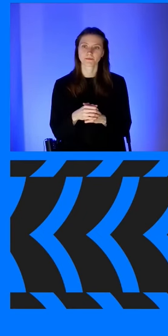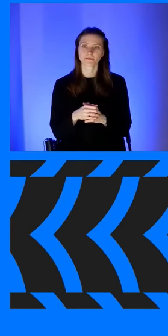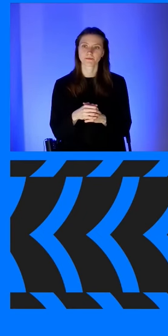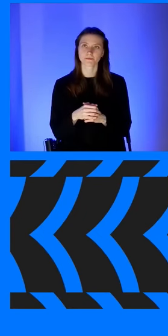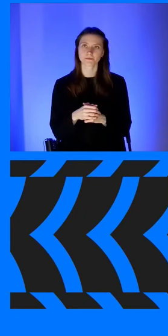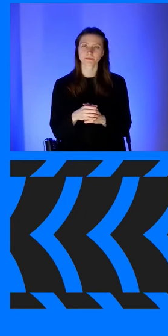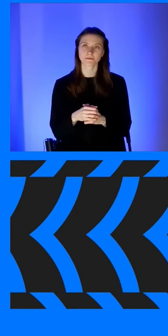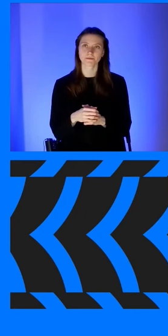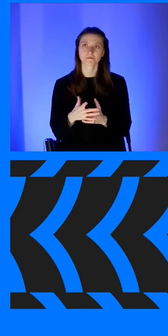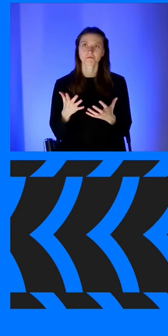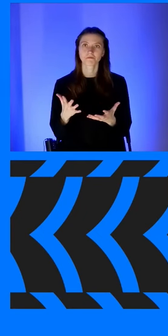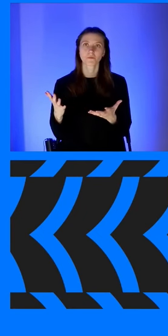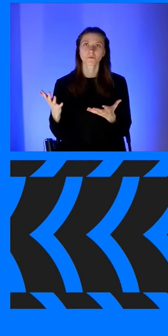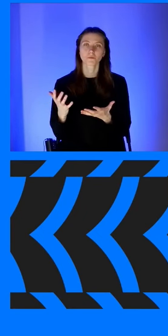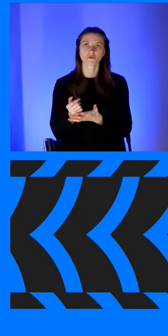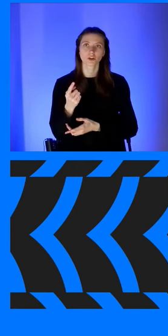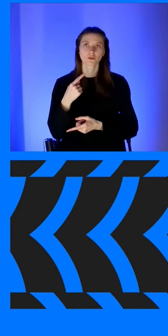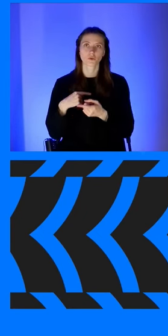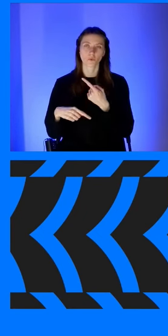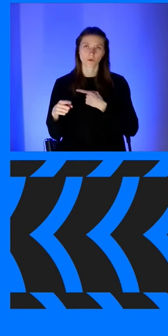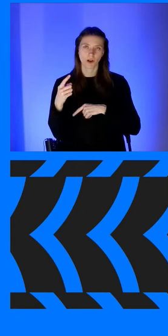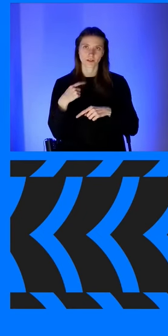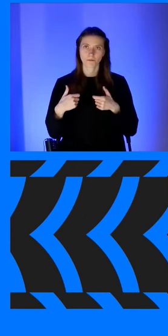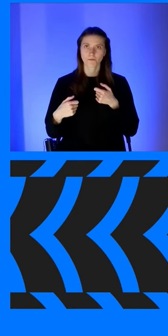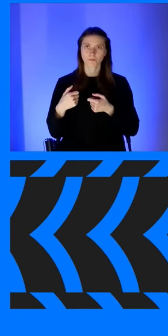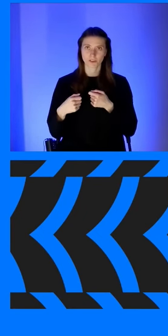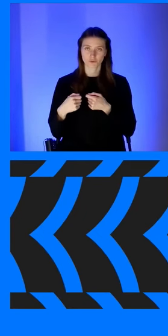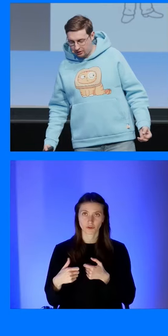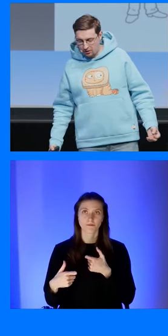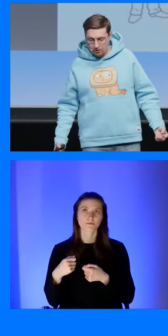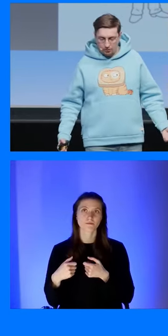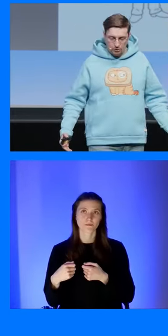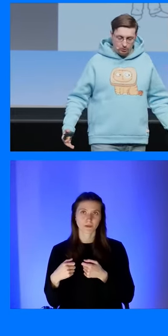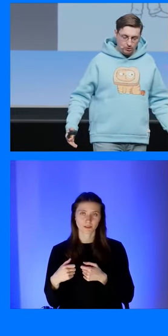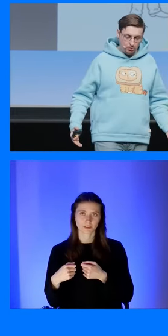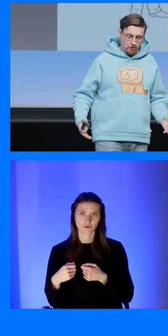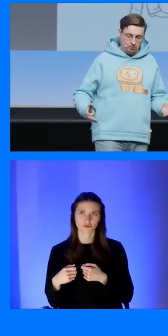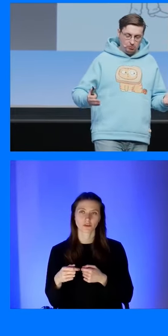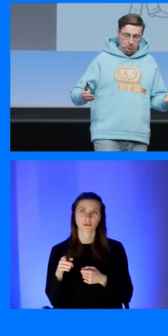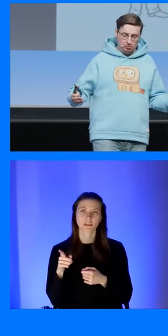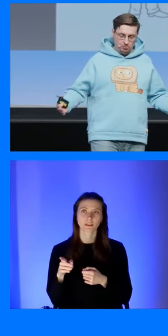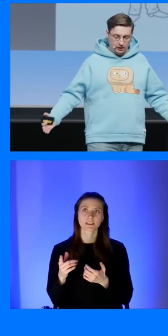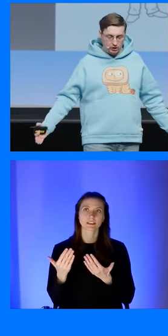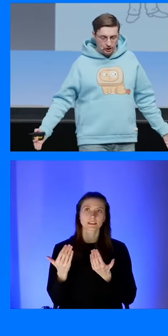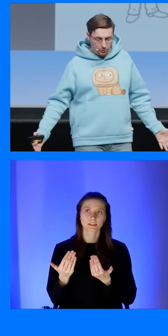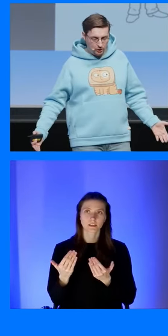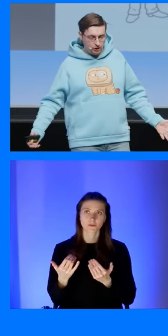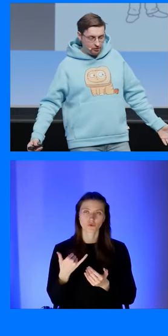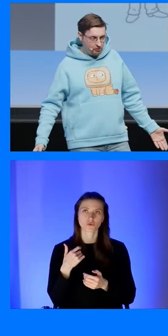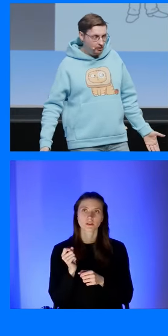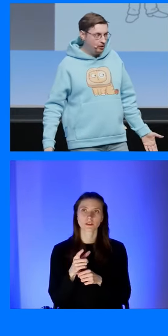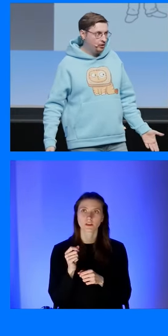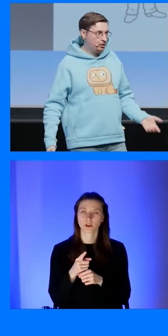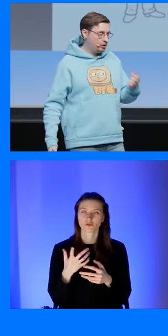Тем не менее, возвращаясь обратно к мессенджеру. Да, мы делаем мессенджер когда-то, сегодня у нас уже задача стоит куда